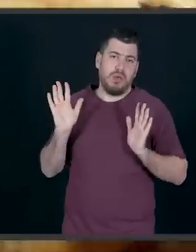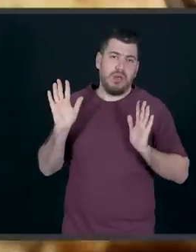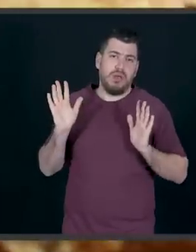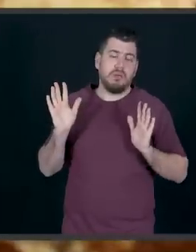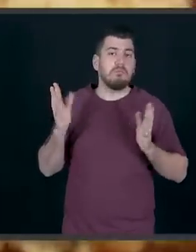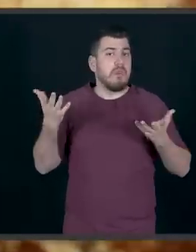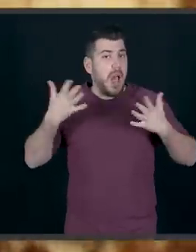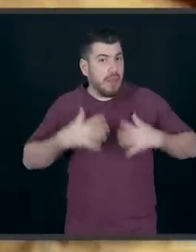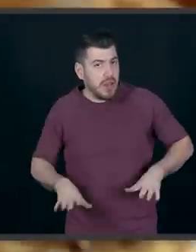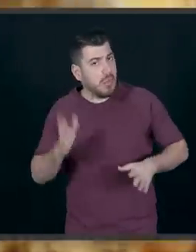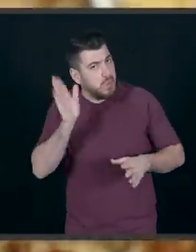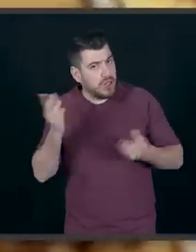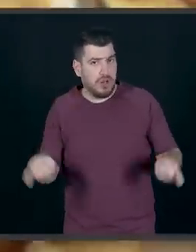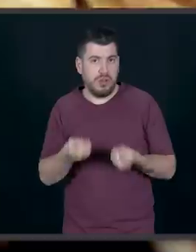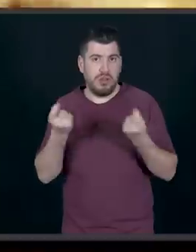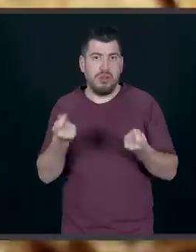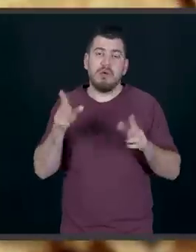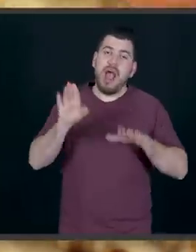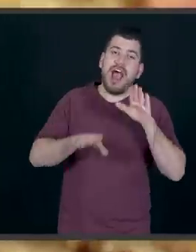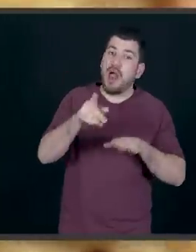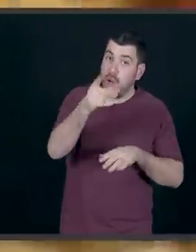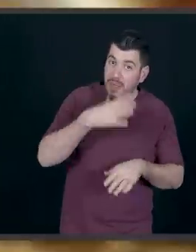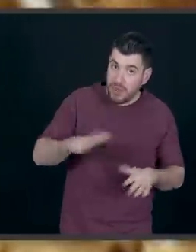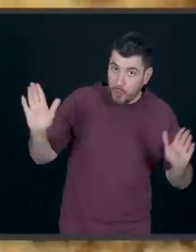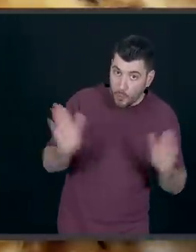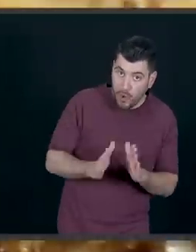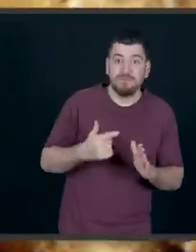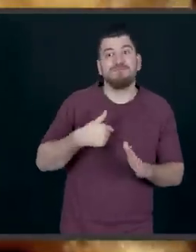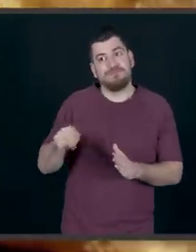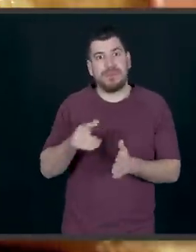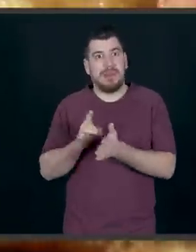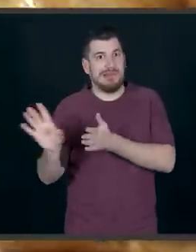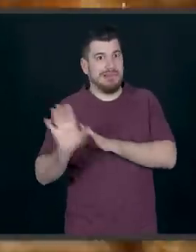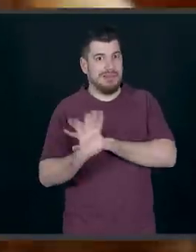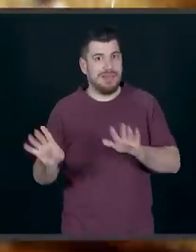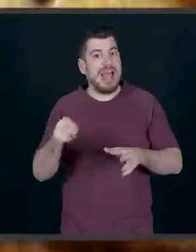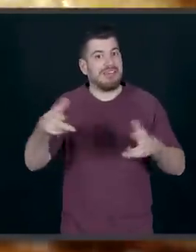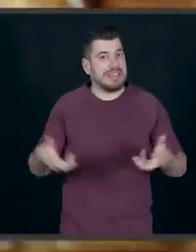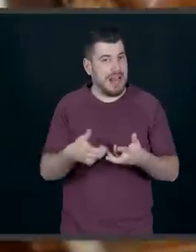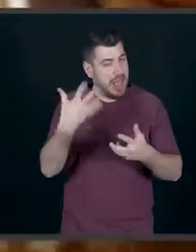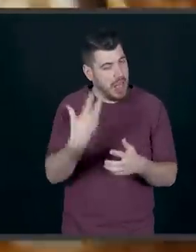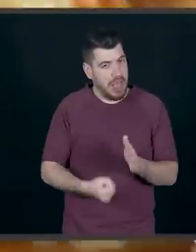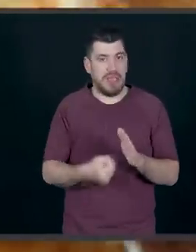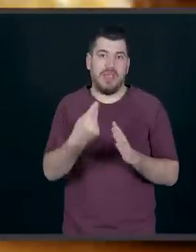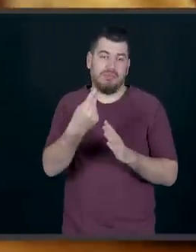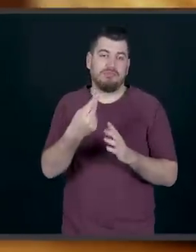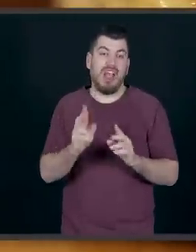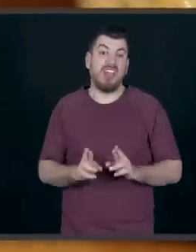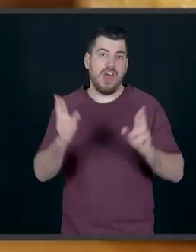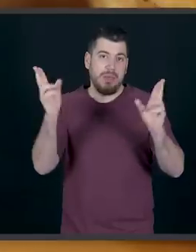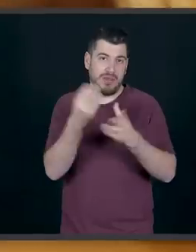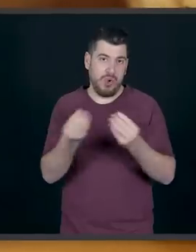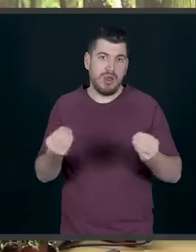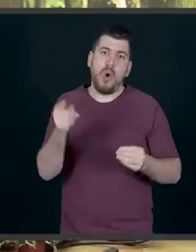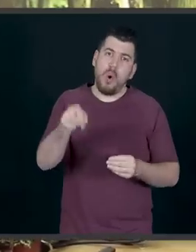Βέβαια, μπορείτε και να το χρησιμοποιήσετε, αναλόγως άμα κάνετε διατροφή ή όχι. Γενικά είναι μια σαλάτα που έχει θερμίδες, οπότε για μένα είναι καλύτερο να